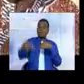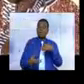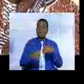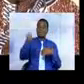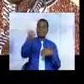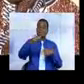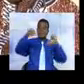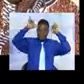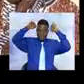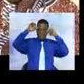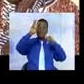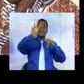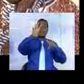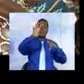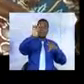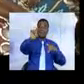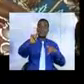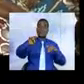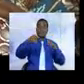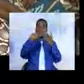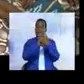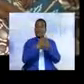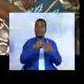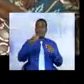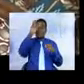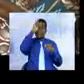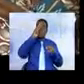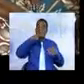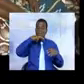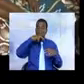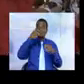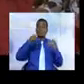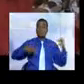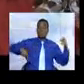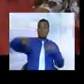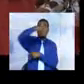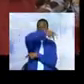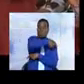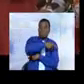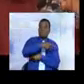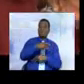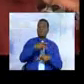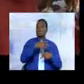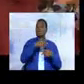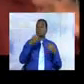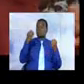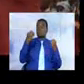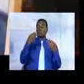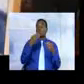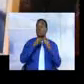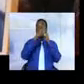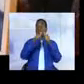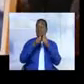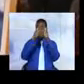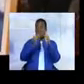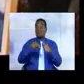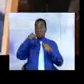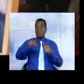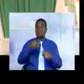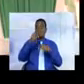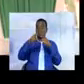bœufs, 48 moutons, 79 cabris, 70 païmbaoulés, dont 69 pour la première dame de Côte d'Ivoire, Madame Dominique Ouattara,